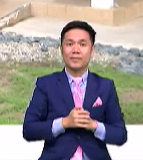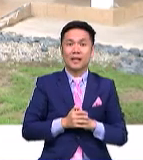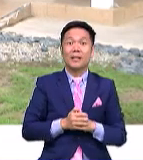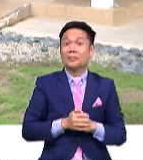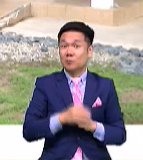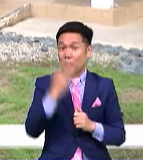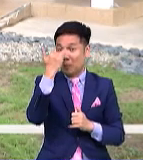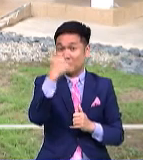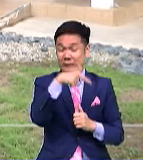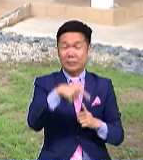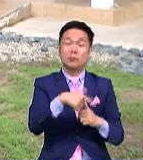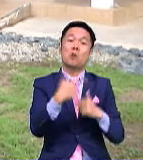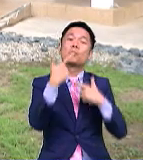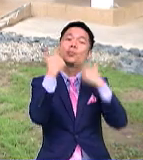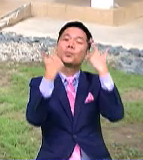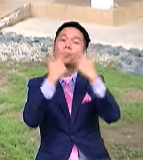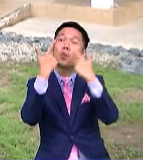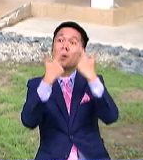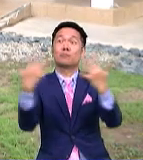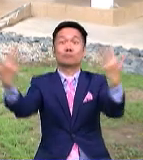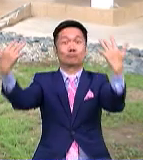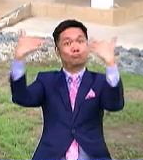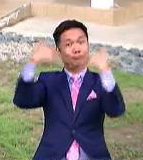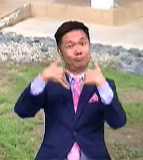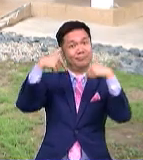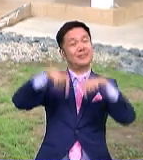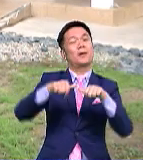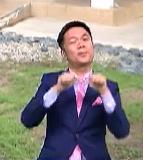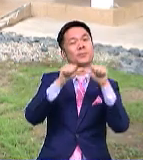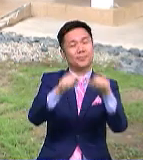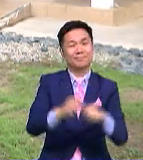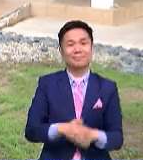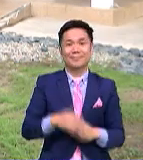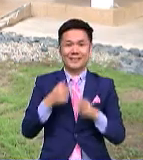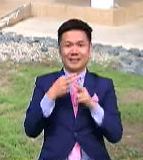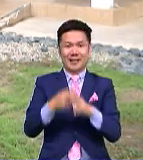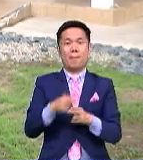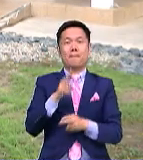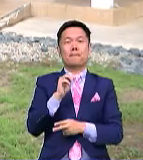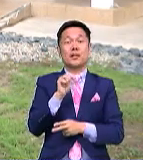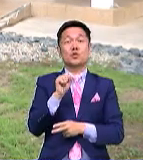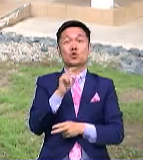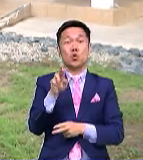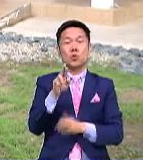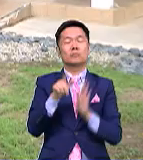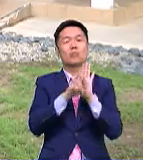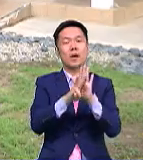dalam usaha kelangsungan kemasukan pelancong. Muhammad Najib Mansor, Berita RTM.